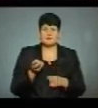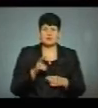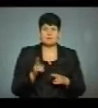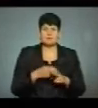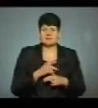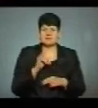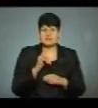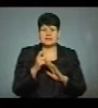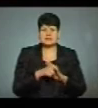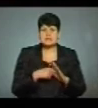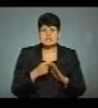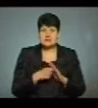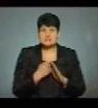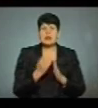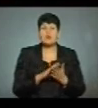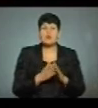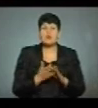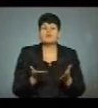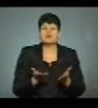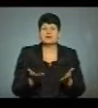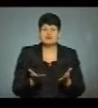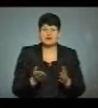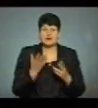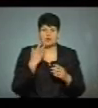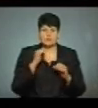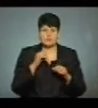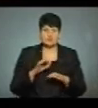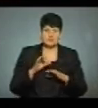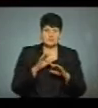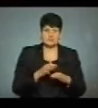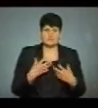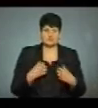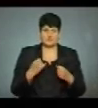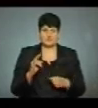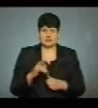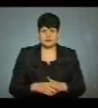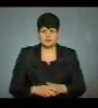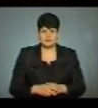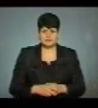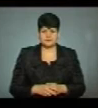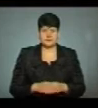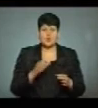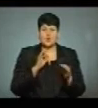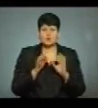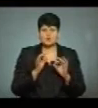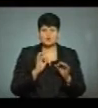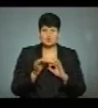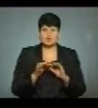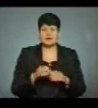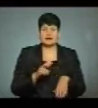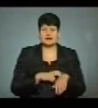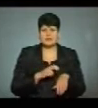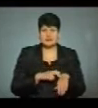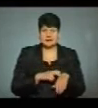дитини дізнатися, які умови і коли можна прийти і оздоровити дитину. Консультує Валентину